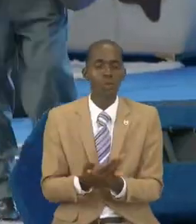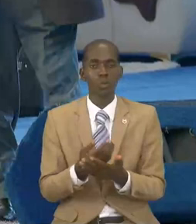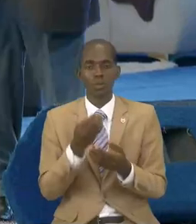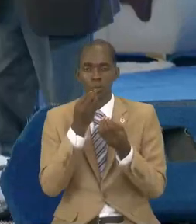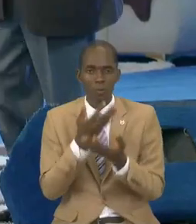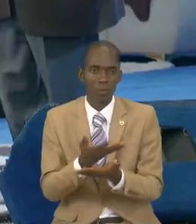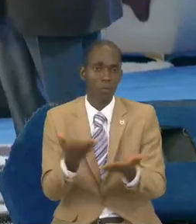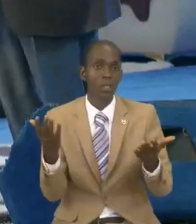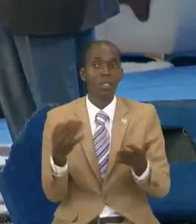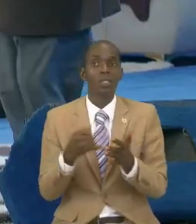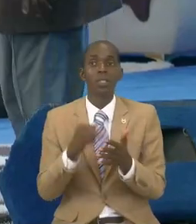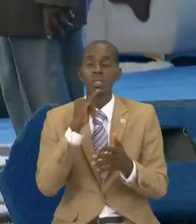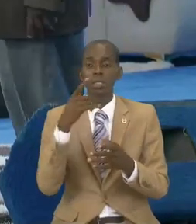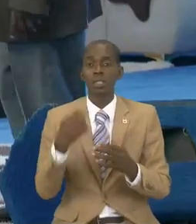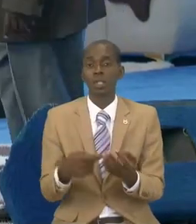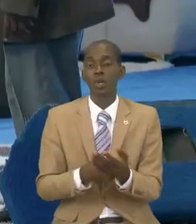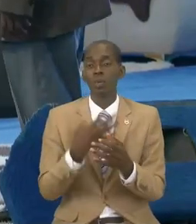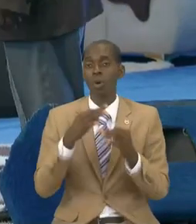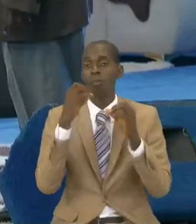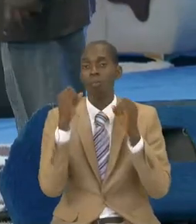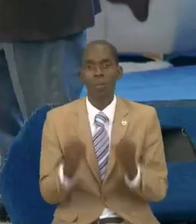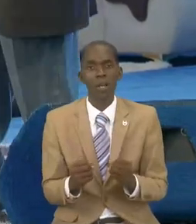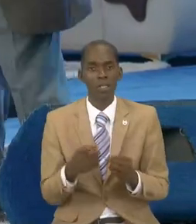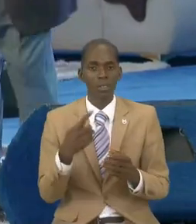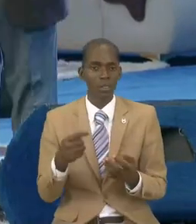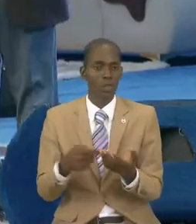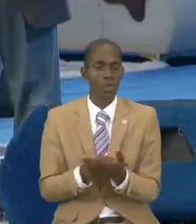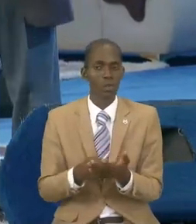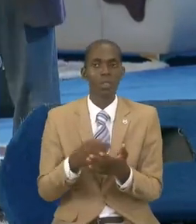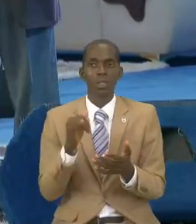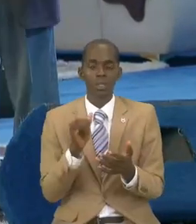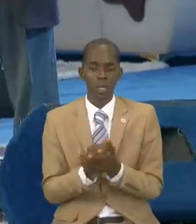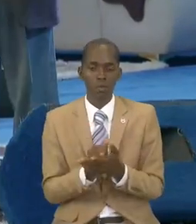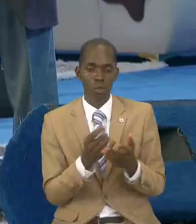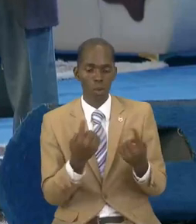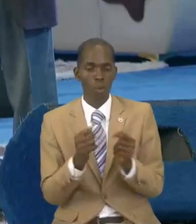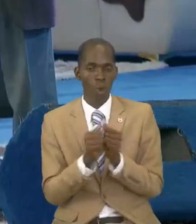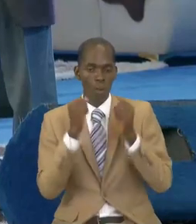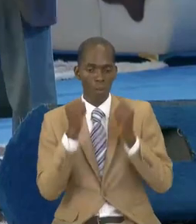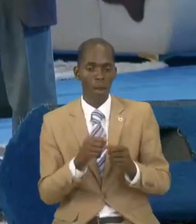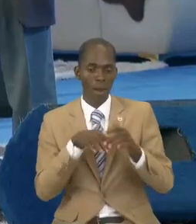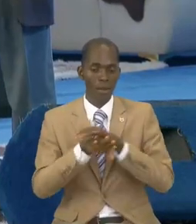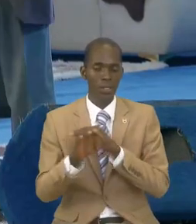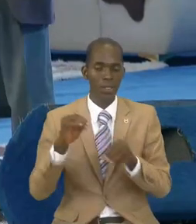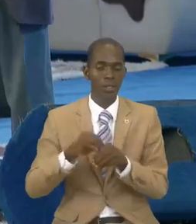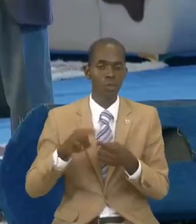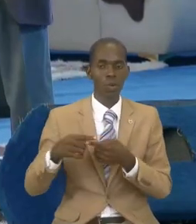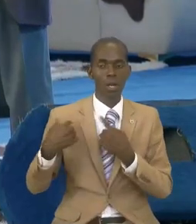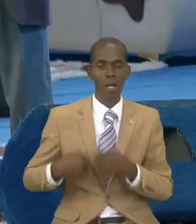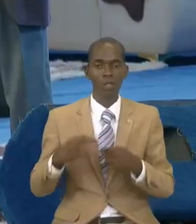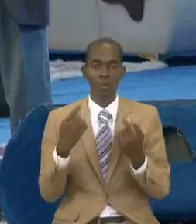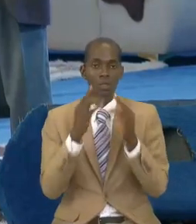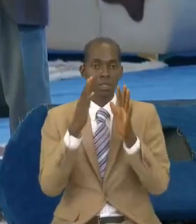du surnaturel. C'est l'évangile de puissance. L'évangile vient avec puissance, entre dans le cœur du